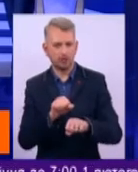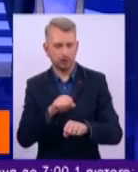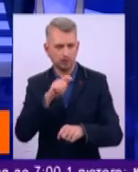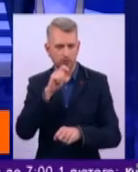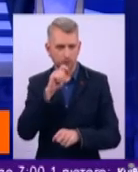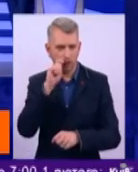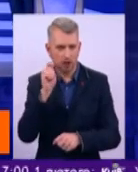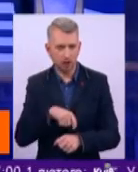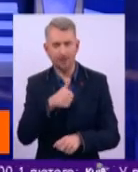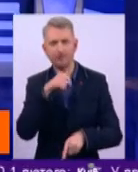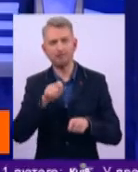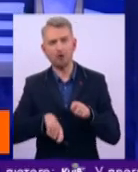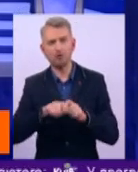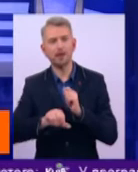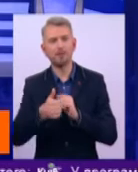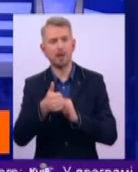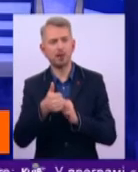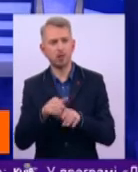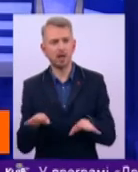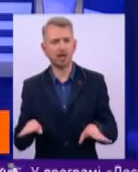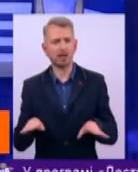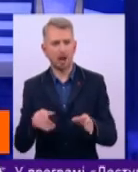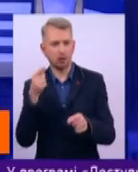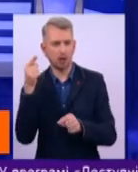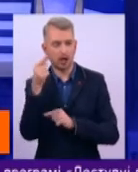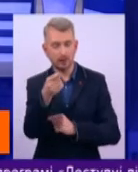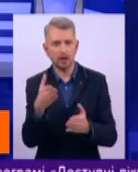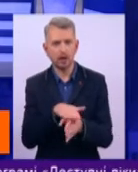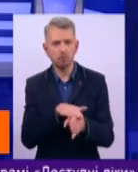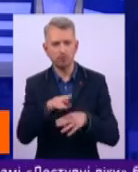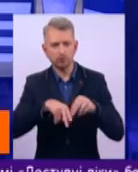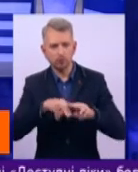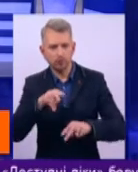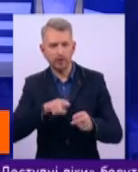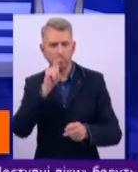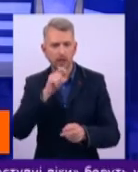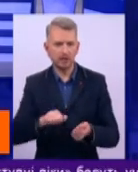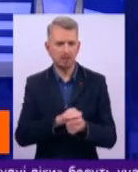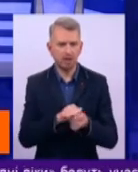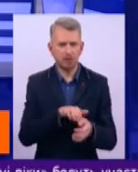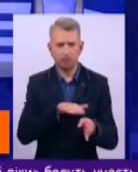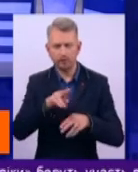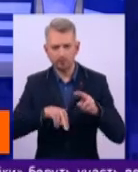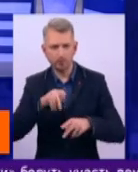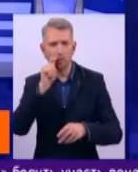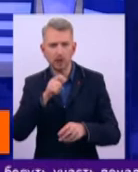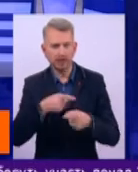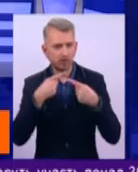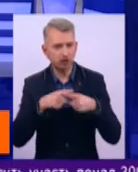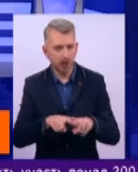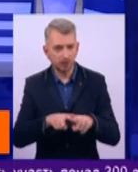Випробування першої крилатої ракети, яка повністю збудована з українських матеріалів, повністю збудована українськими